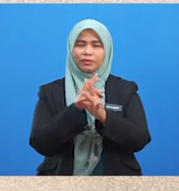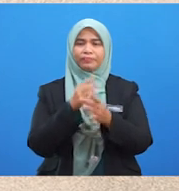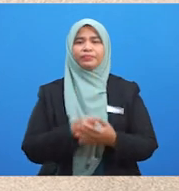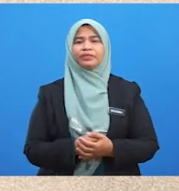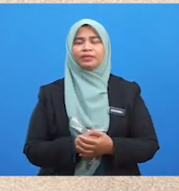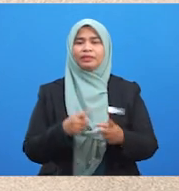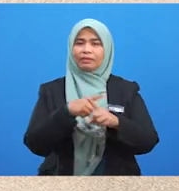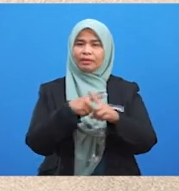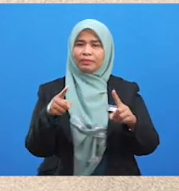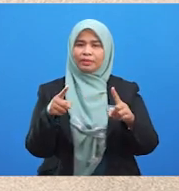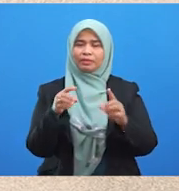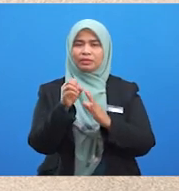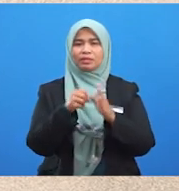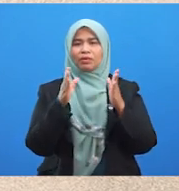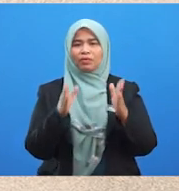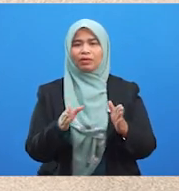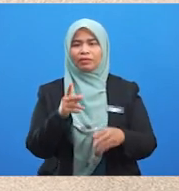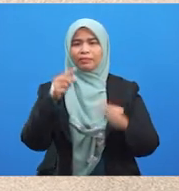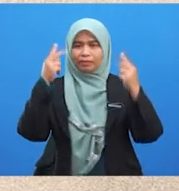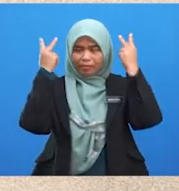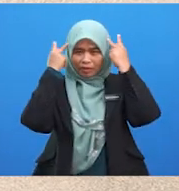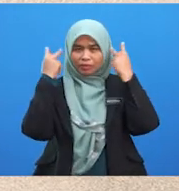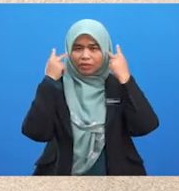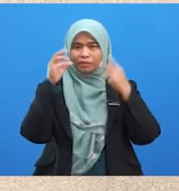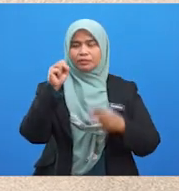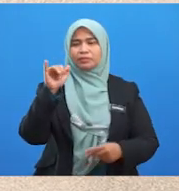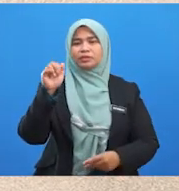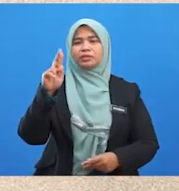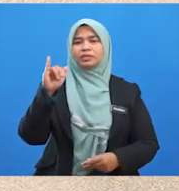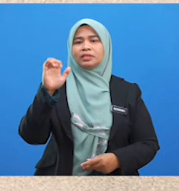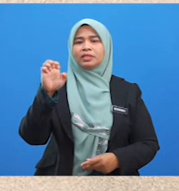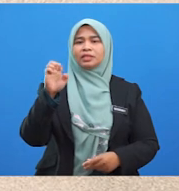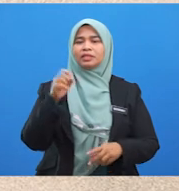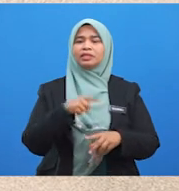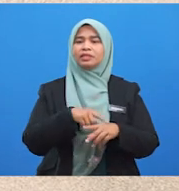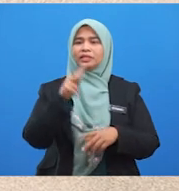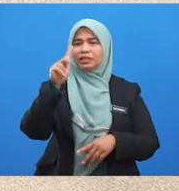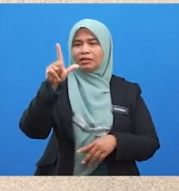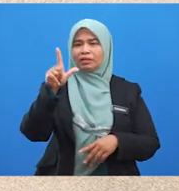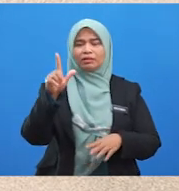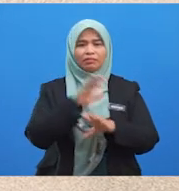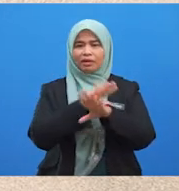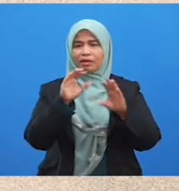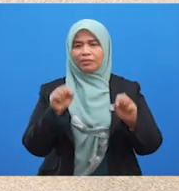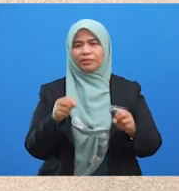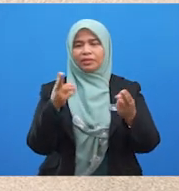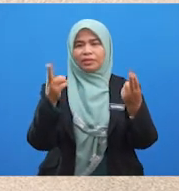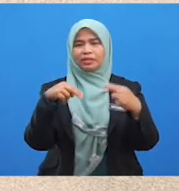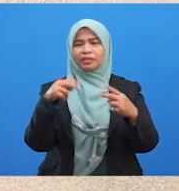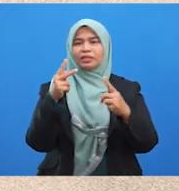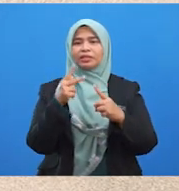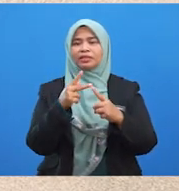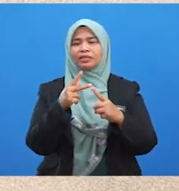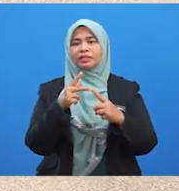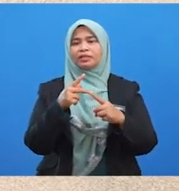Tetapi, seorang peguam syar'i di Kuala Lumpur misalnya tidak boleh hadir bertugas